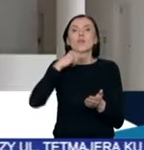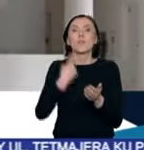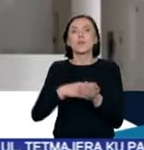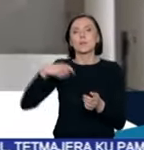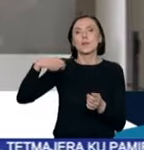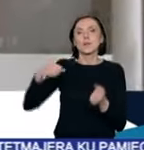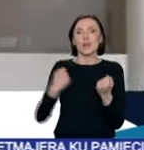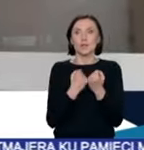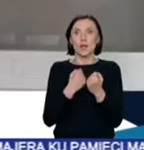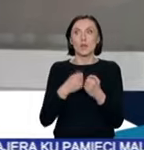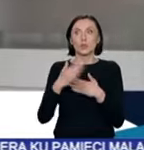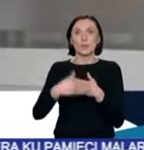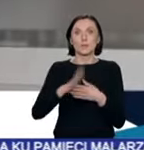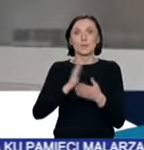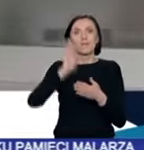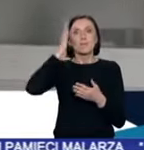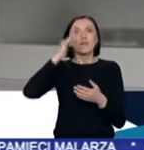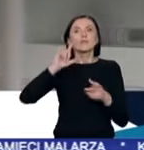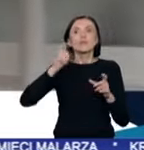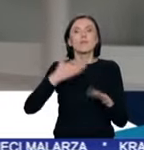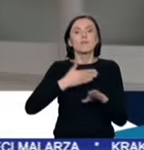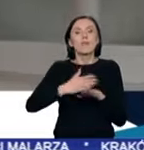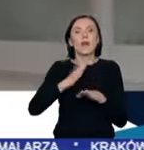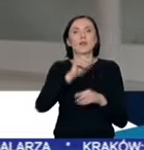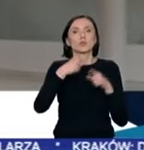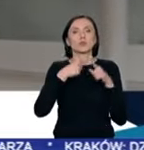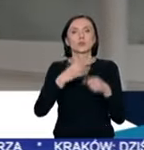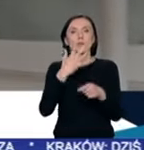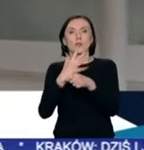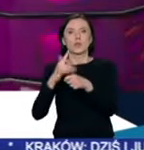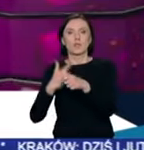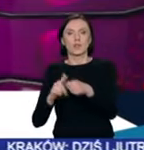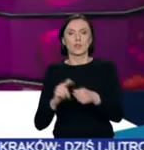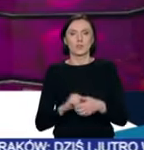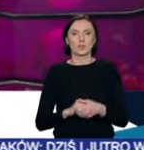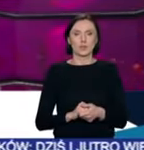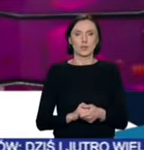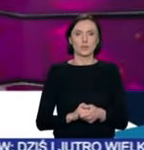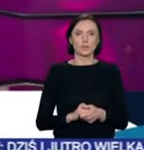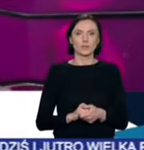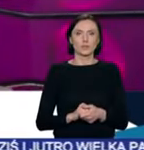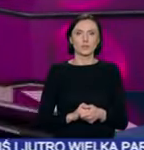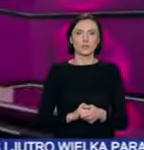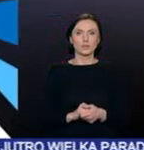Krakowa? Coraz bliżej rozstrzygnięcia w sprawie krakowskiej spółki 50-20 i drugiej miejskiej telewizji.